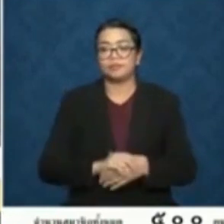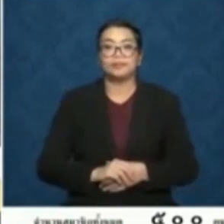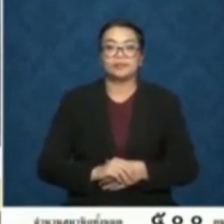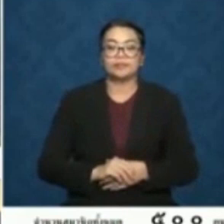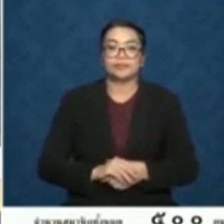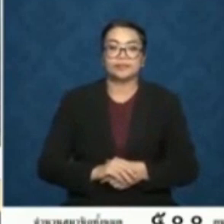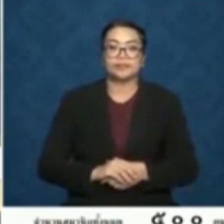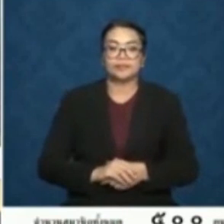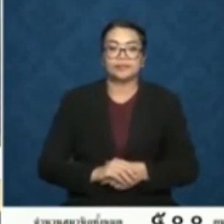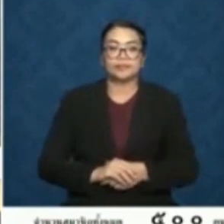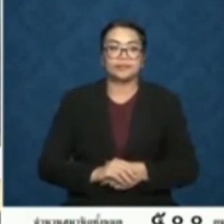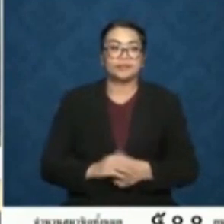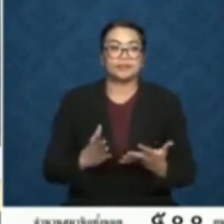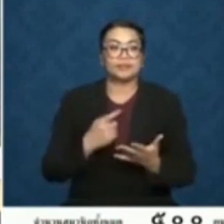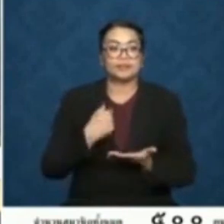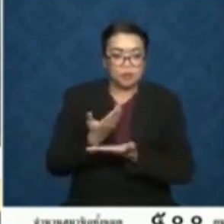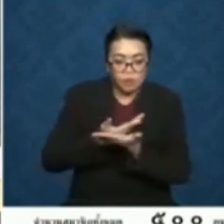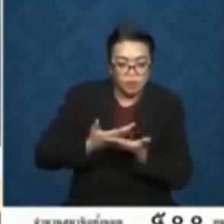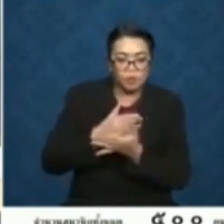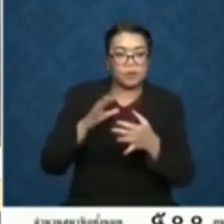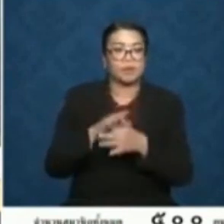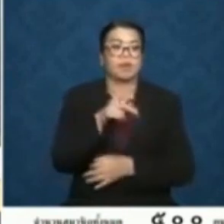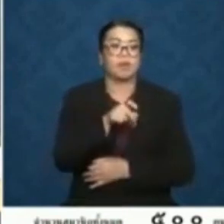เราอีกเรื่องนึงครับท่านประธาน